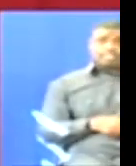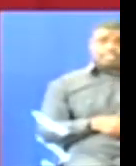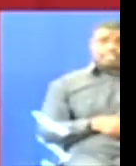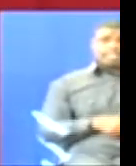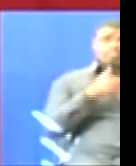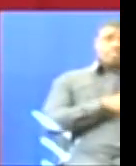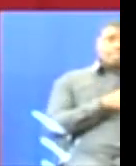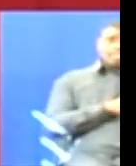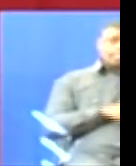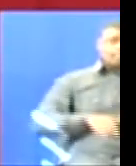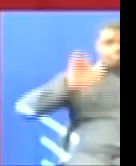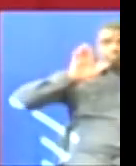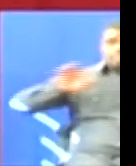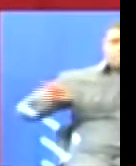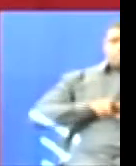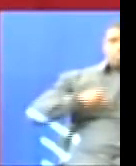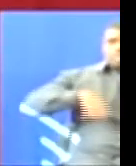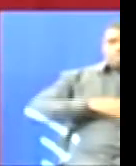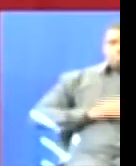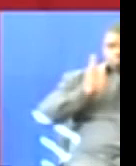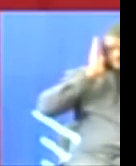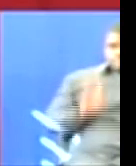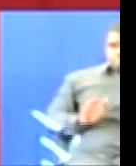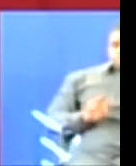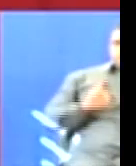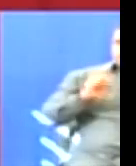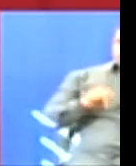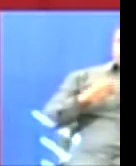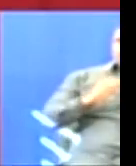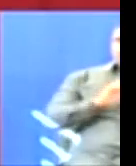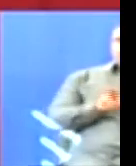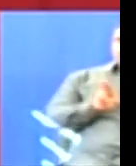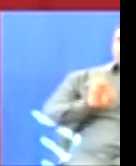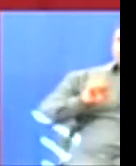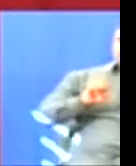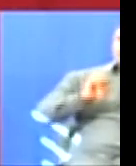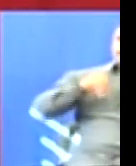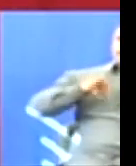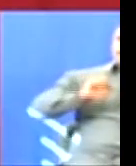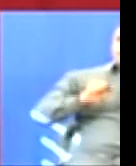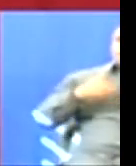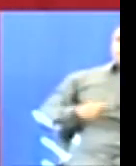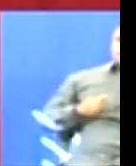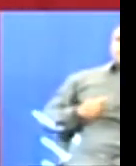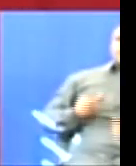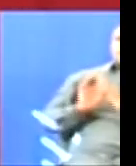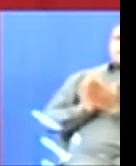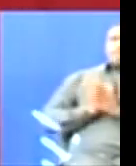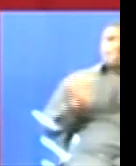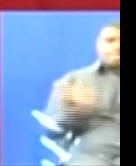wakati akimwapisha ndugu yetu Mheshimiwa Miguri Mchemba kuwa waziri wa katiba na sheria, na kuwapa